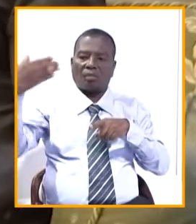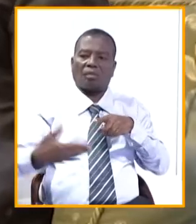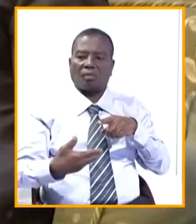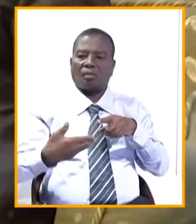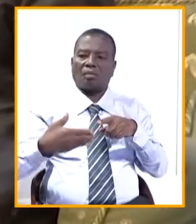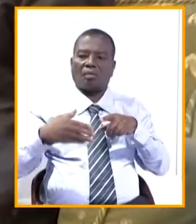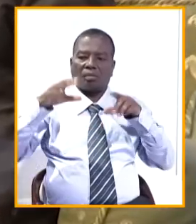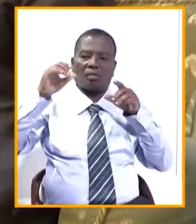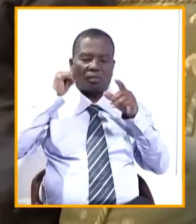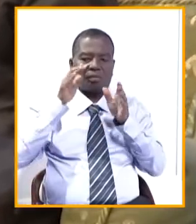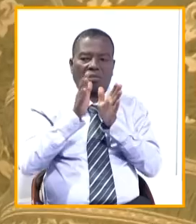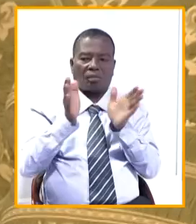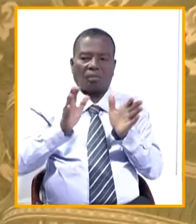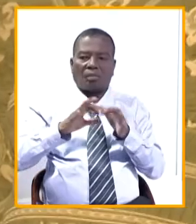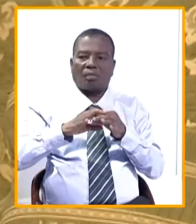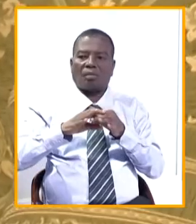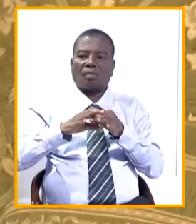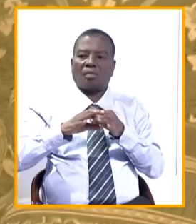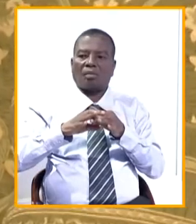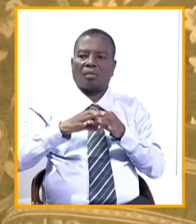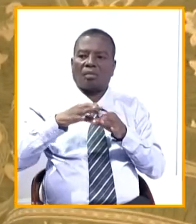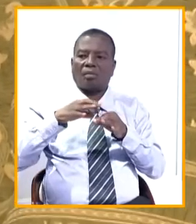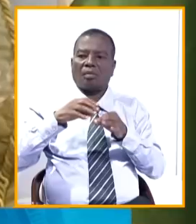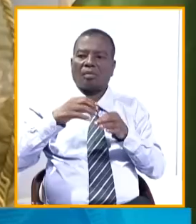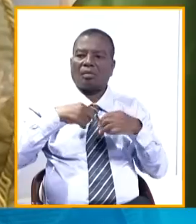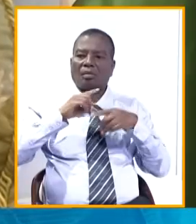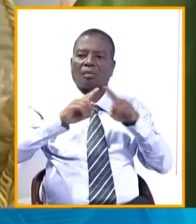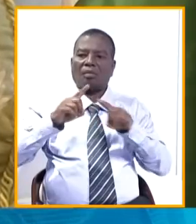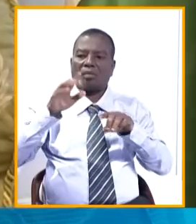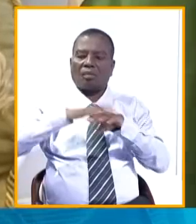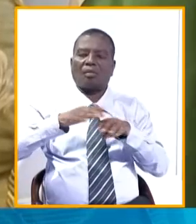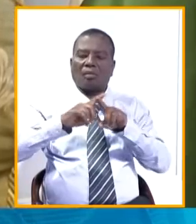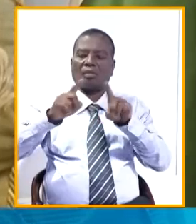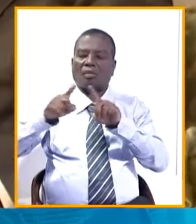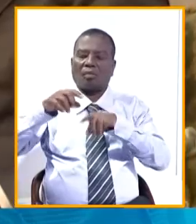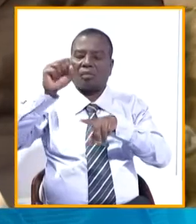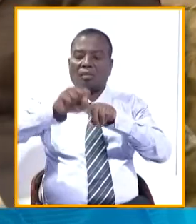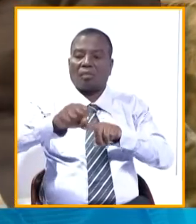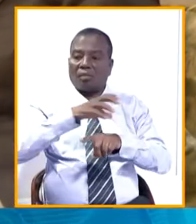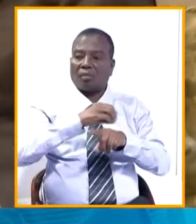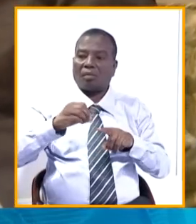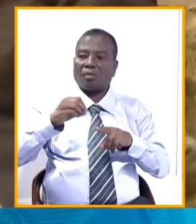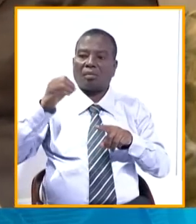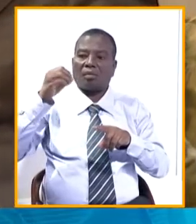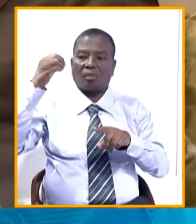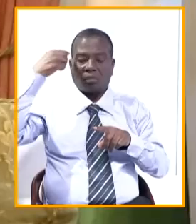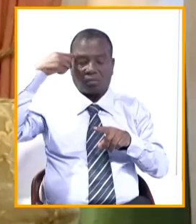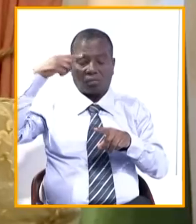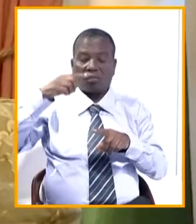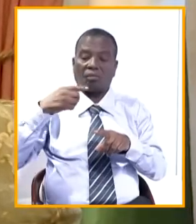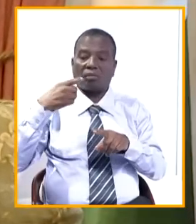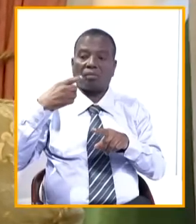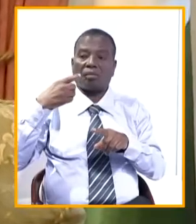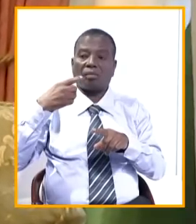Mohamed Kouraïchi Nias et Adama Bick Togo ont échangé sur divers sujets, notamment la tenue de la 18e conférence de l'institution parlementaire